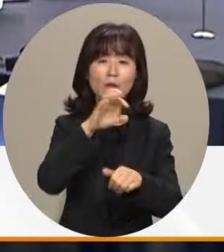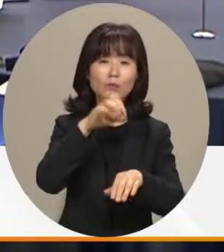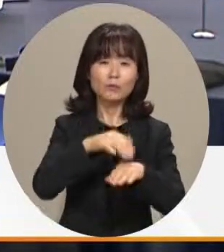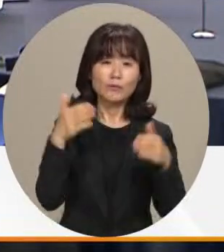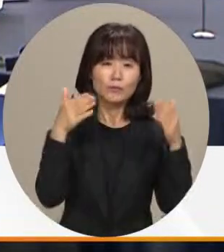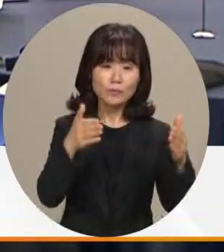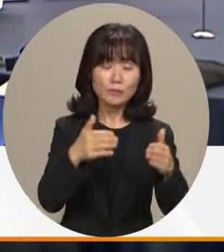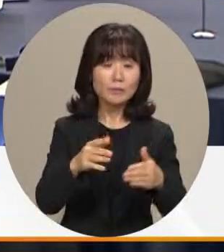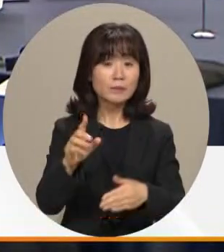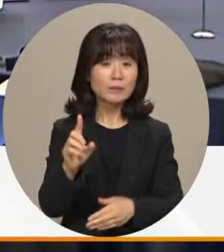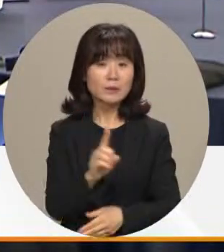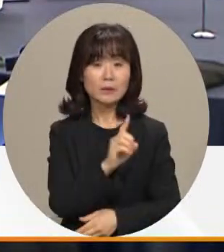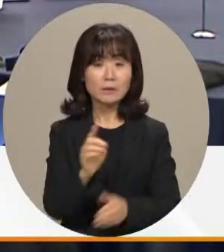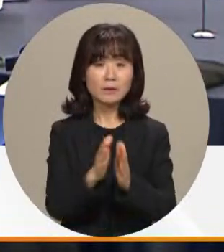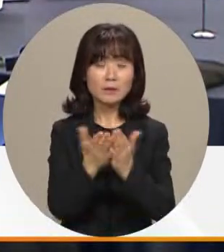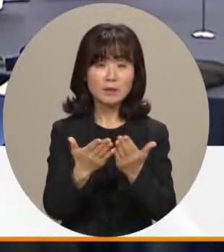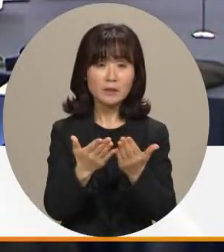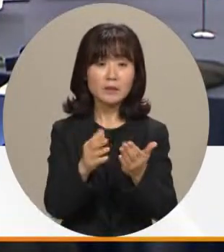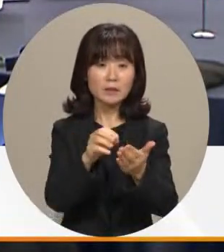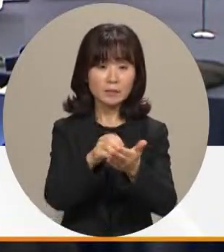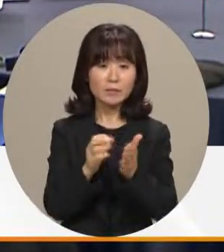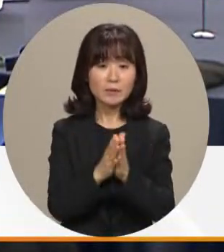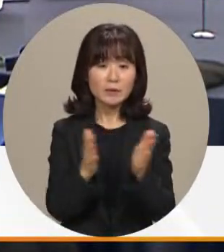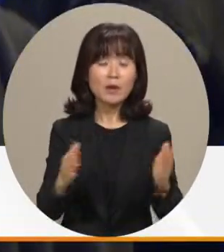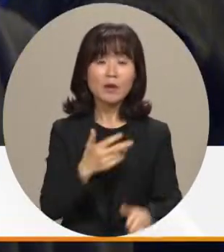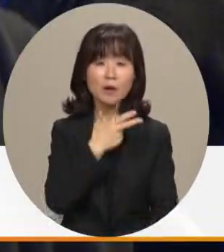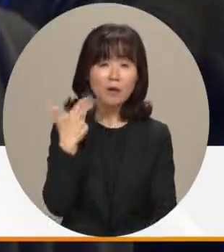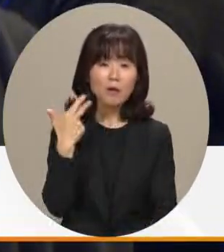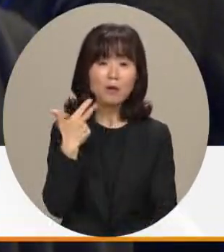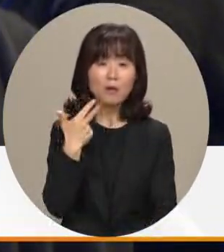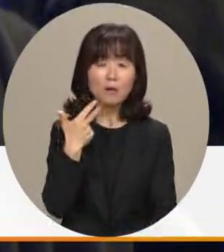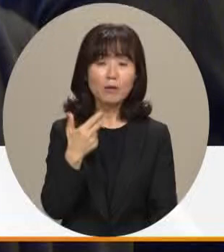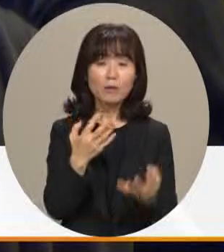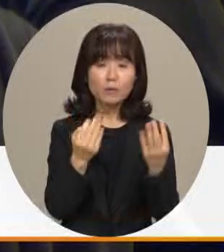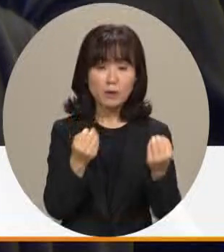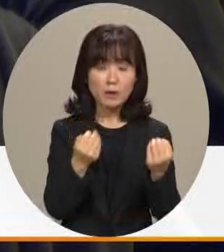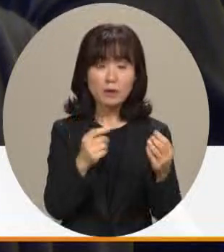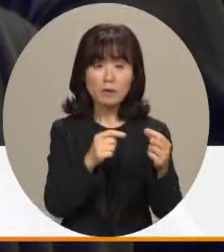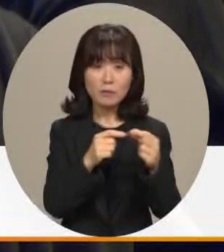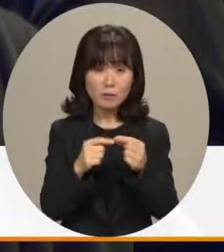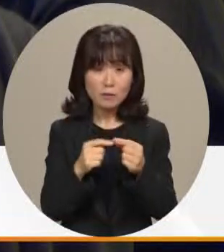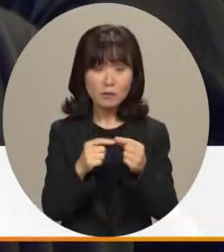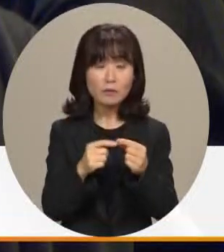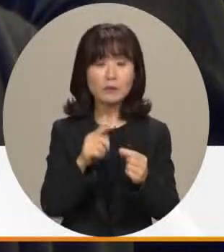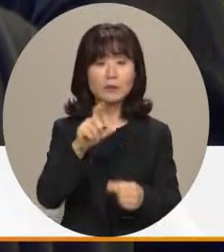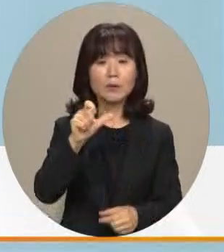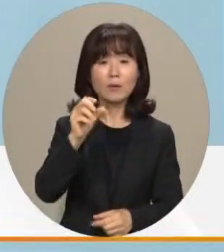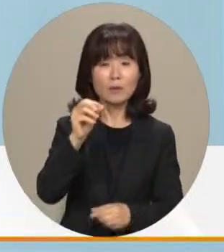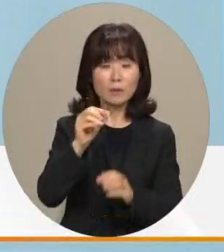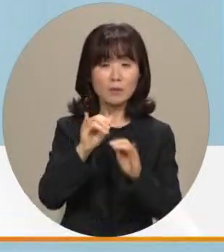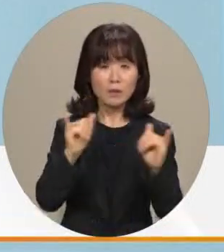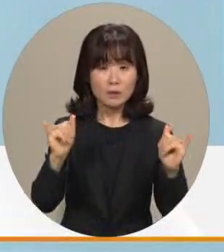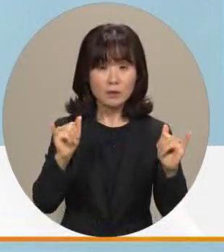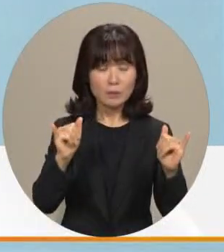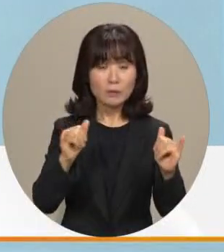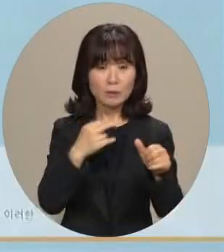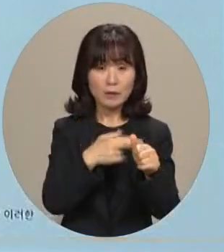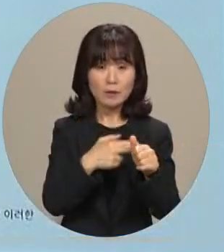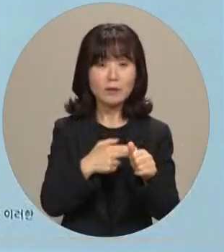디지털 교과서가 먼저 도입되는 영어 수학 정보 교과 교사 16만명에 대해 올 겨울방학부터 대규모 연수를